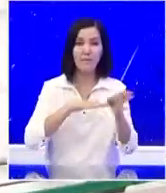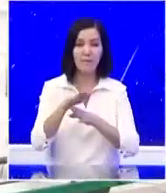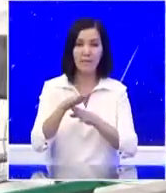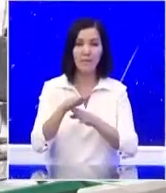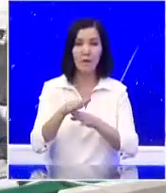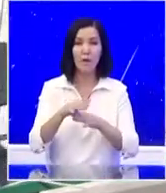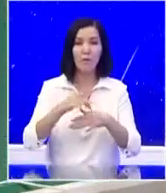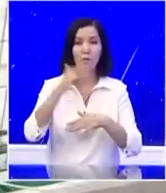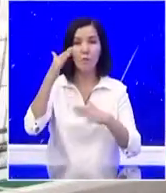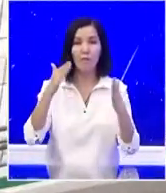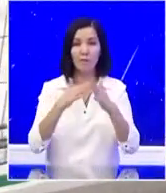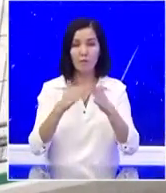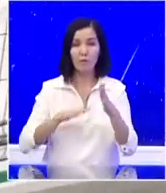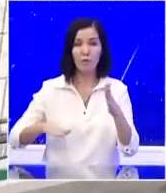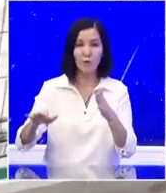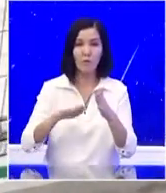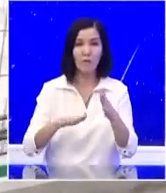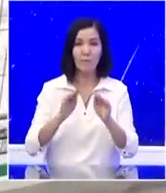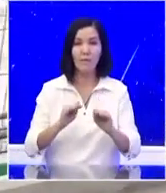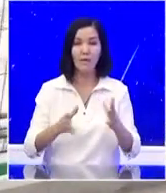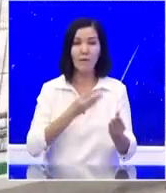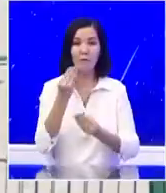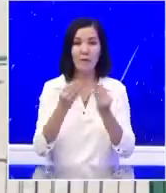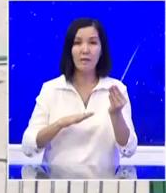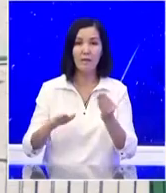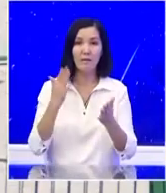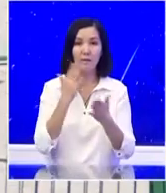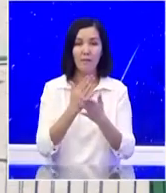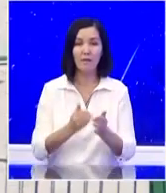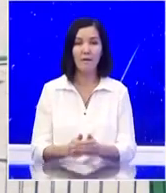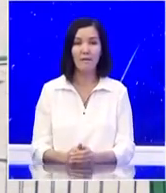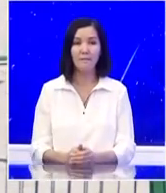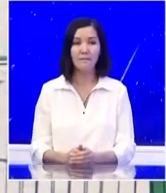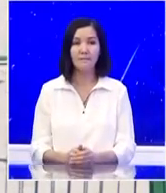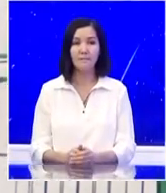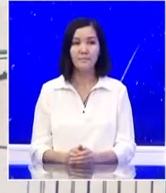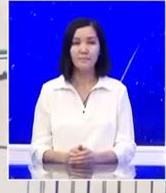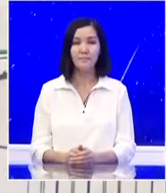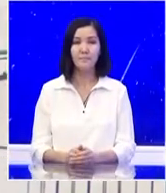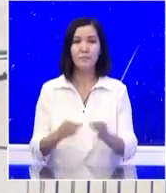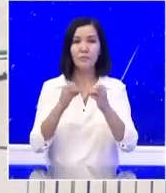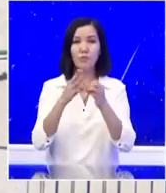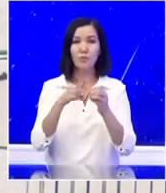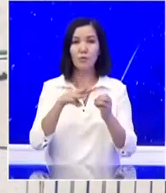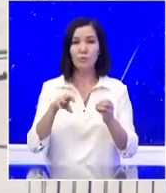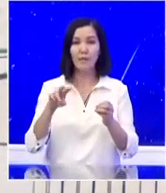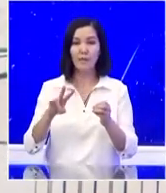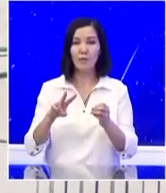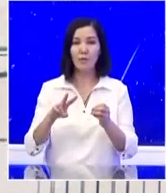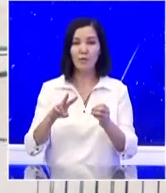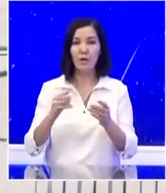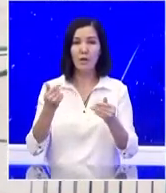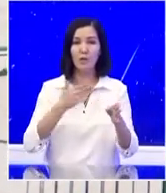ішінде көпқабатты тұрғын үй аулаларындағы балалар алаңы да бар. Мынау площадка бізде 13 миллион бөлінген. Қазір